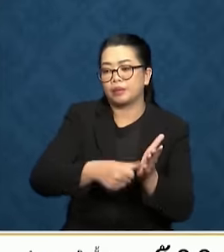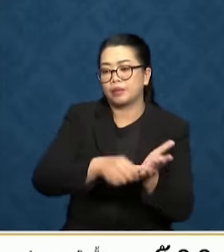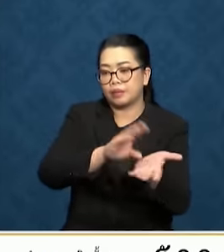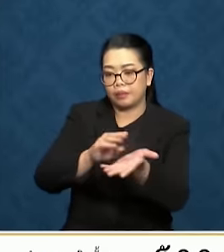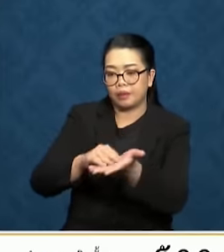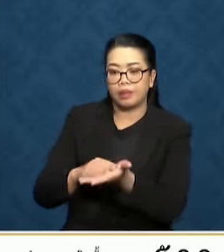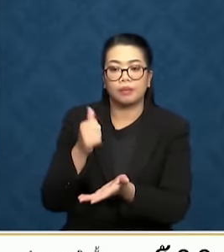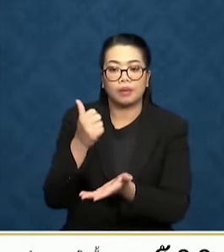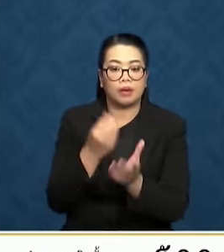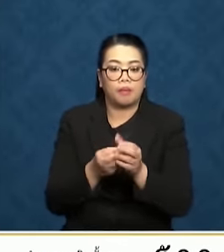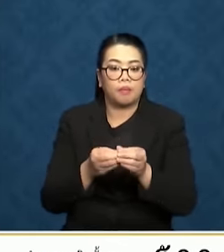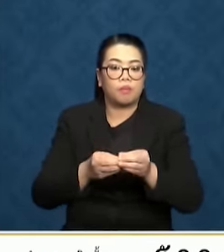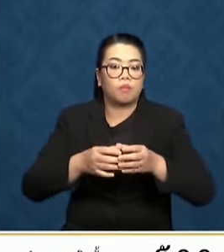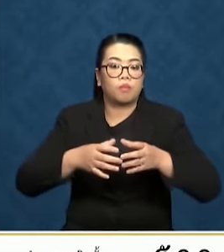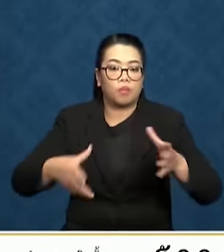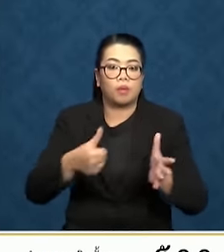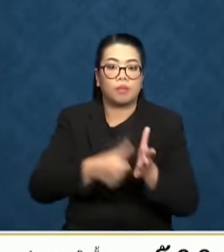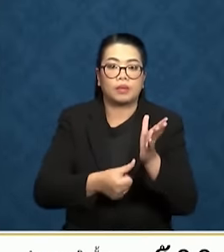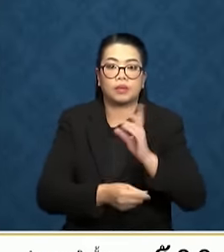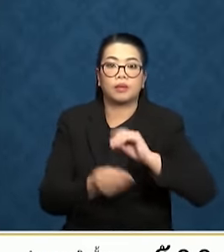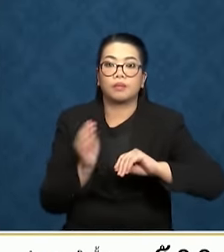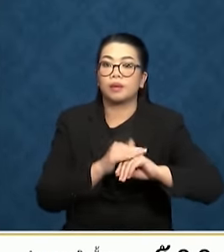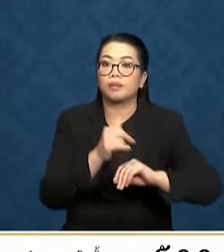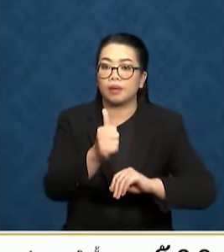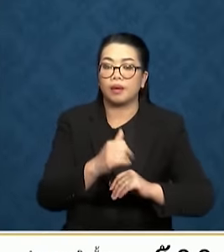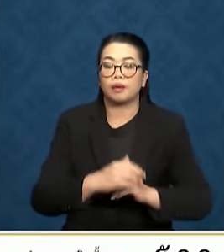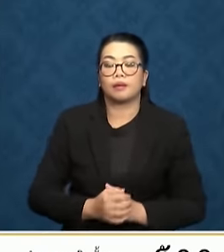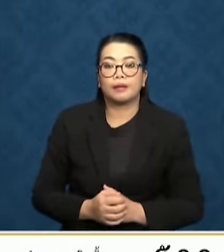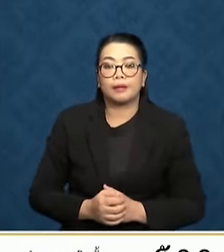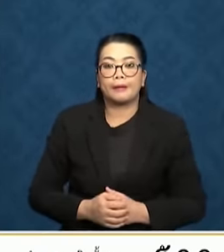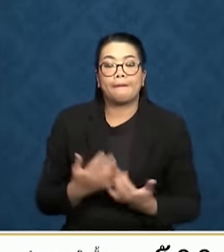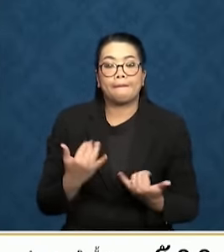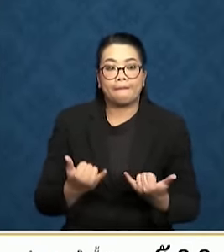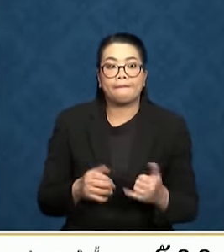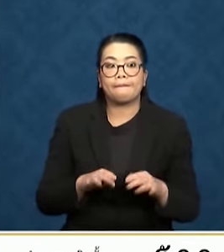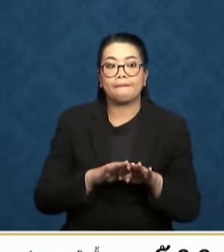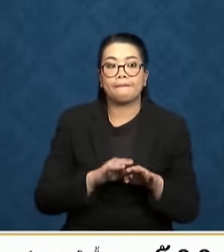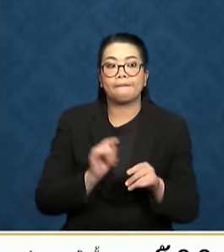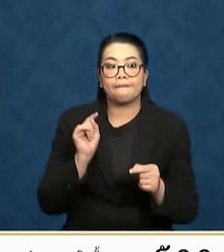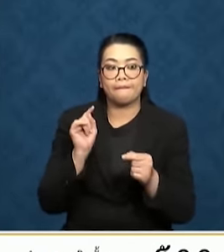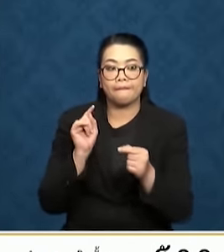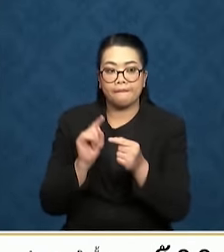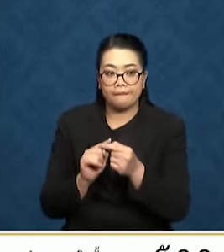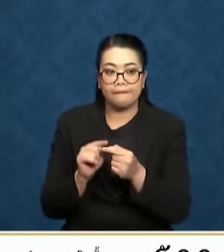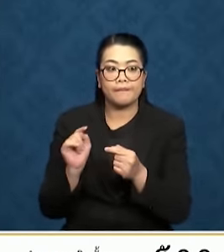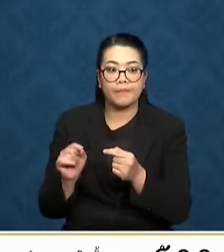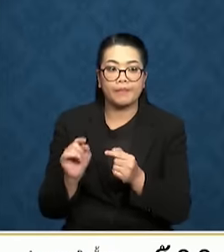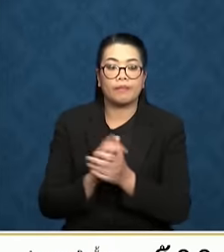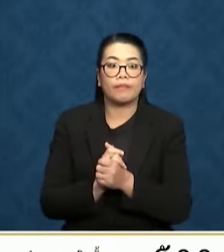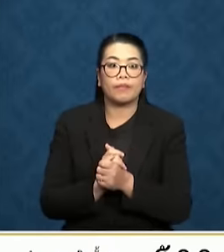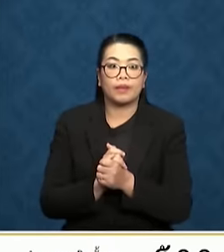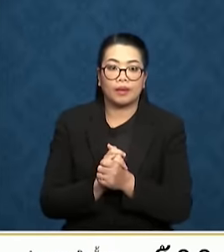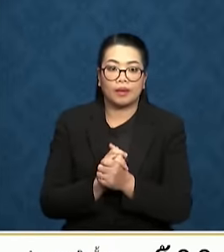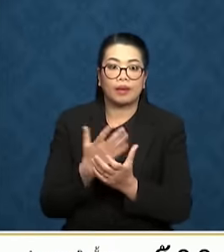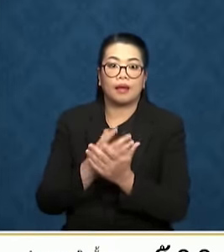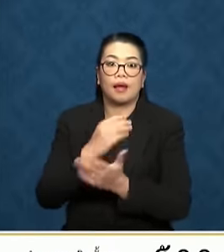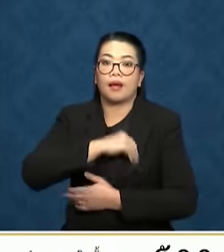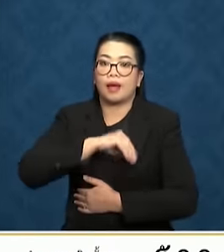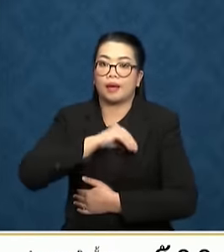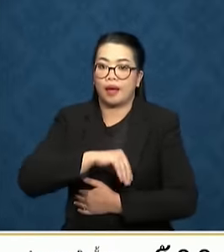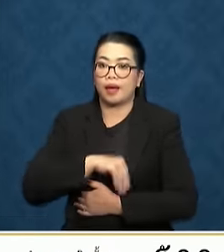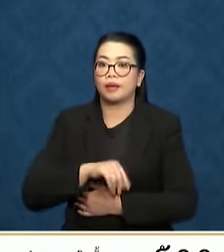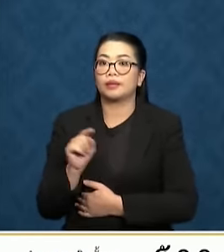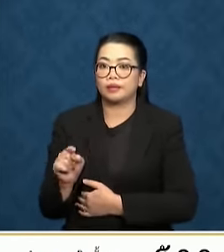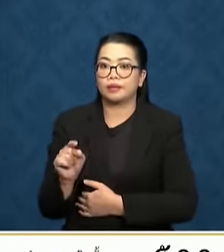ภาษีนั้นกว้างมากขึ้นเมื่อแนวดิ่งไปแล้วแนวราบไปแล้วก็สู่ตรงนี้ครับว่าการสร้างรายได้ใหม่ๆให้